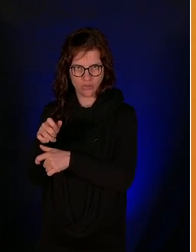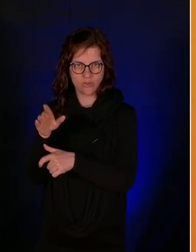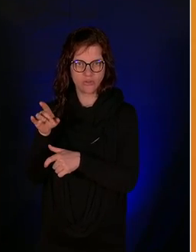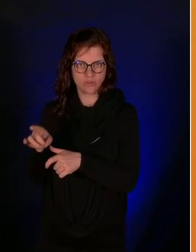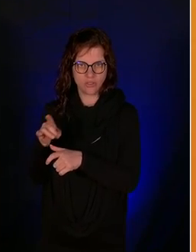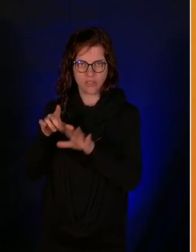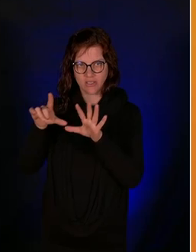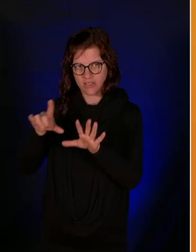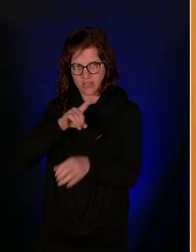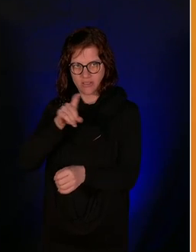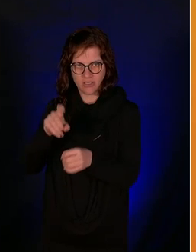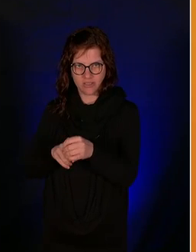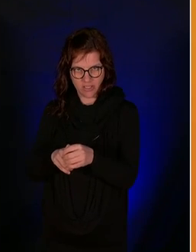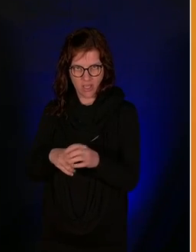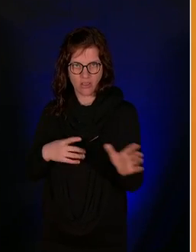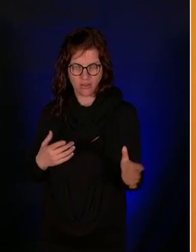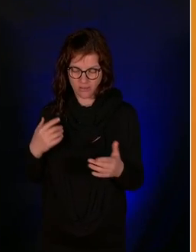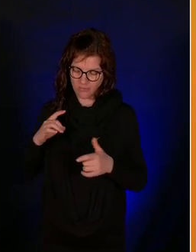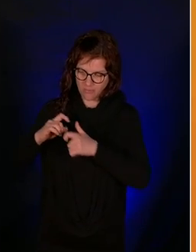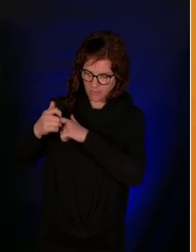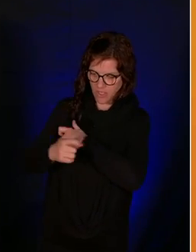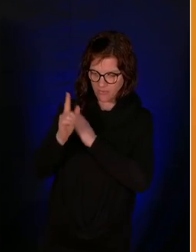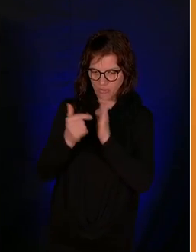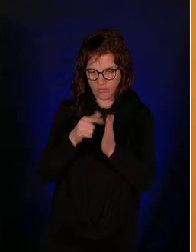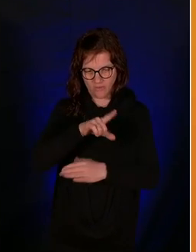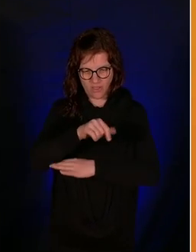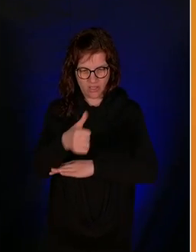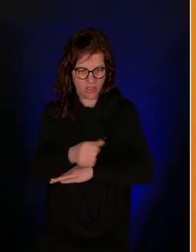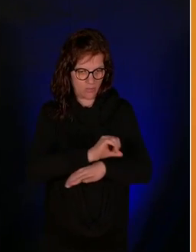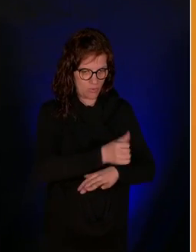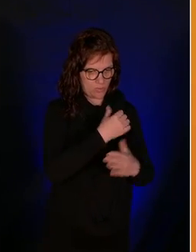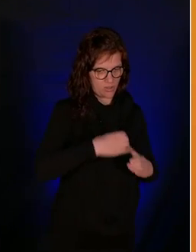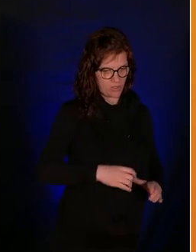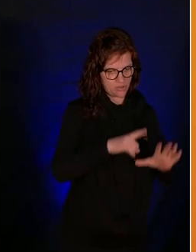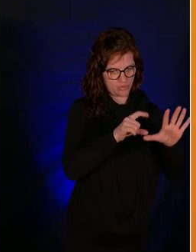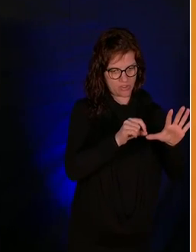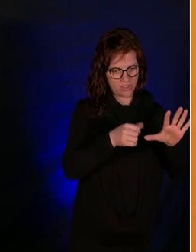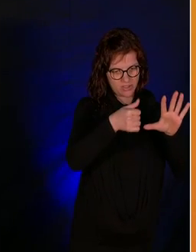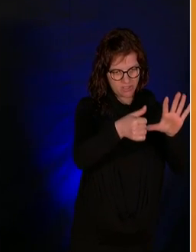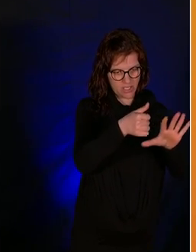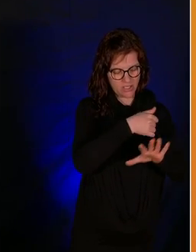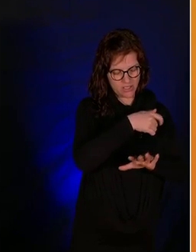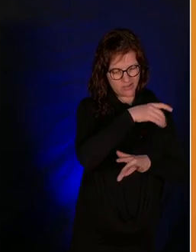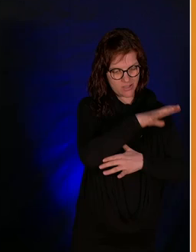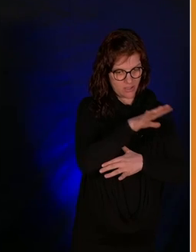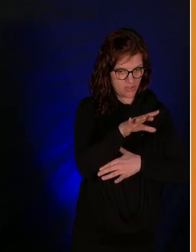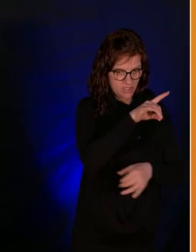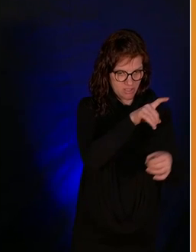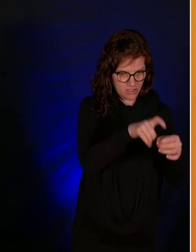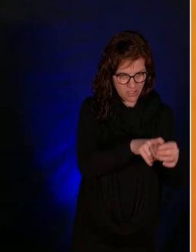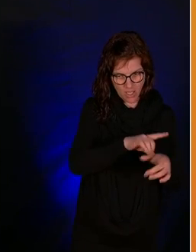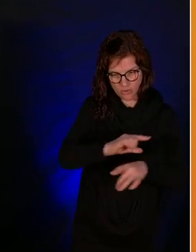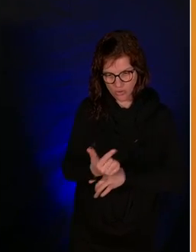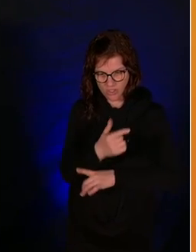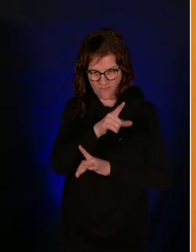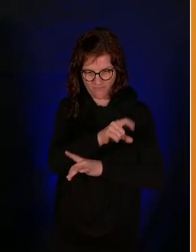salariés, 7 syndiqués. On passe en 2021. Premier collège, 76 salariés, 55 syndiqués. Deuxième